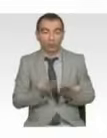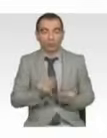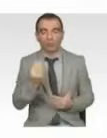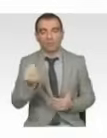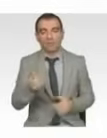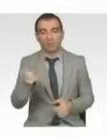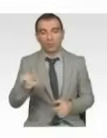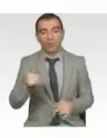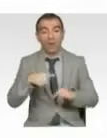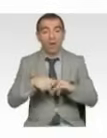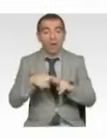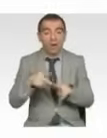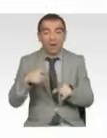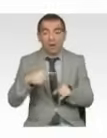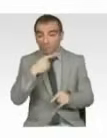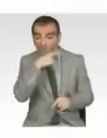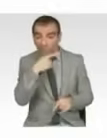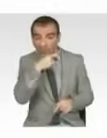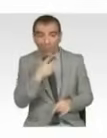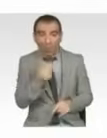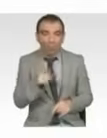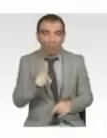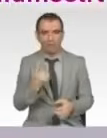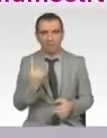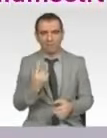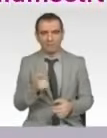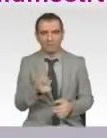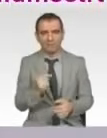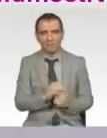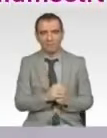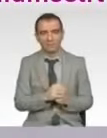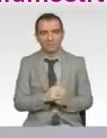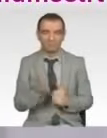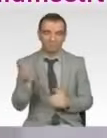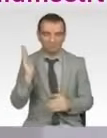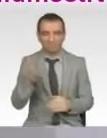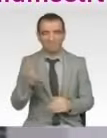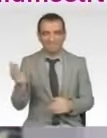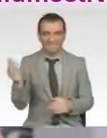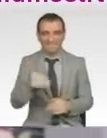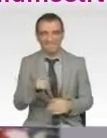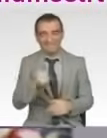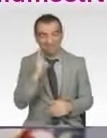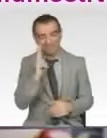hazım olmuyor ve hazım olmayan bütün gıda atıkları beden... Bak bakardık.